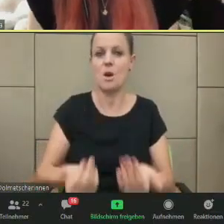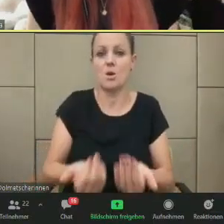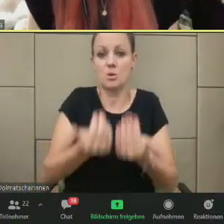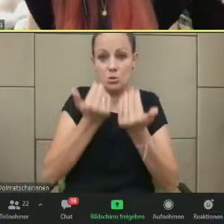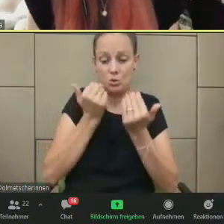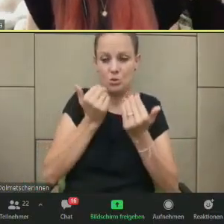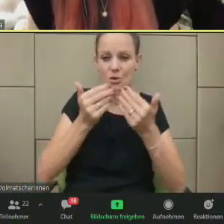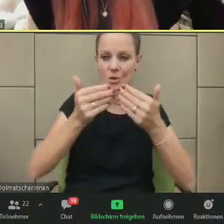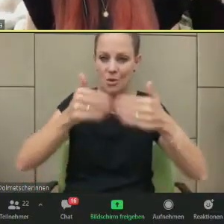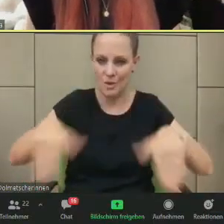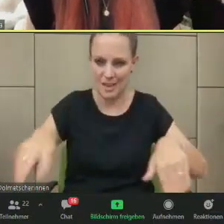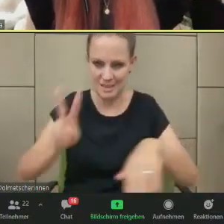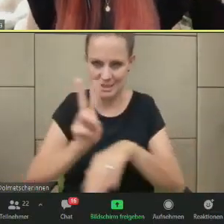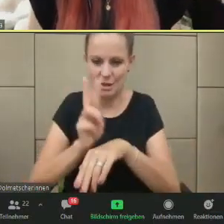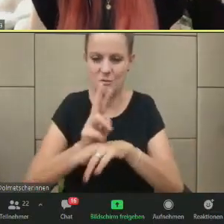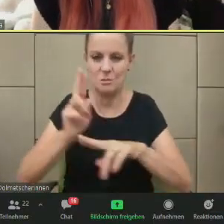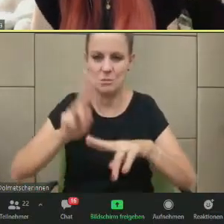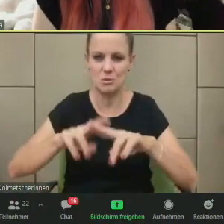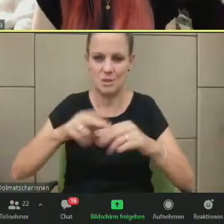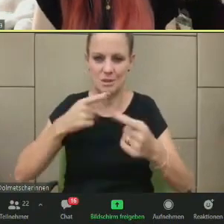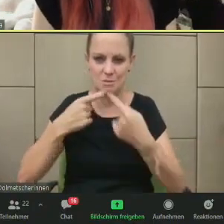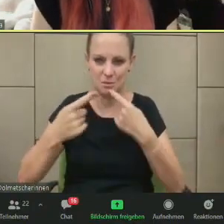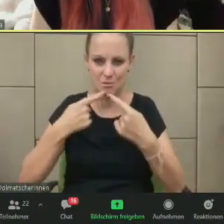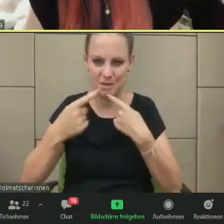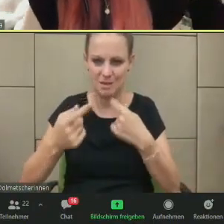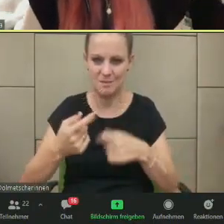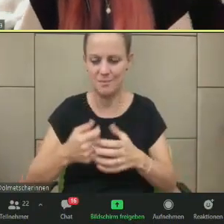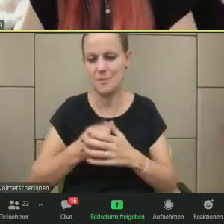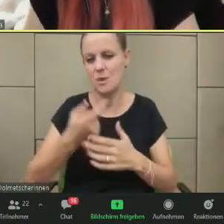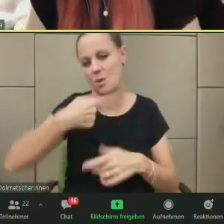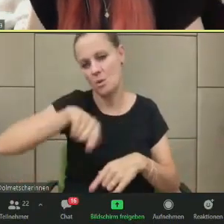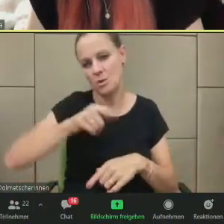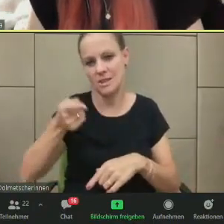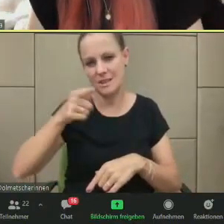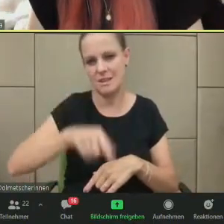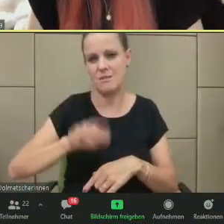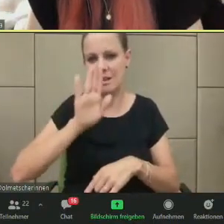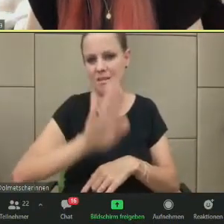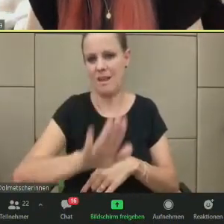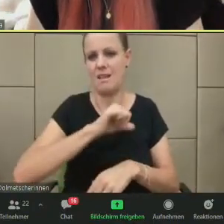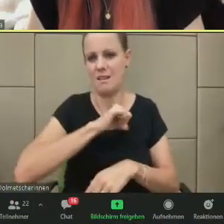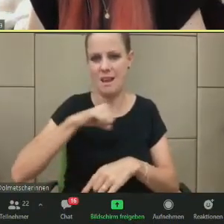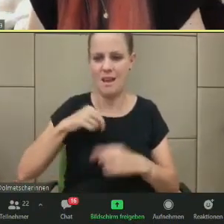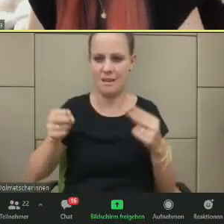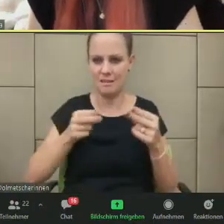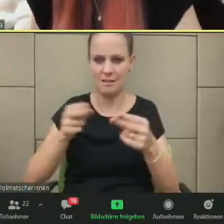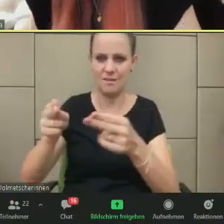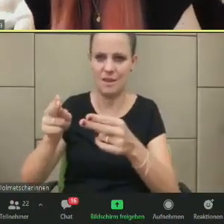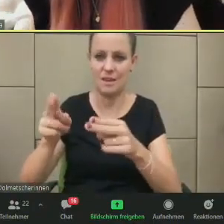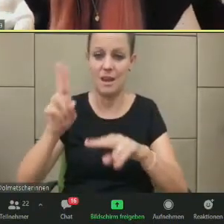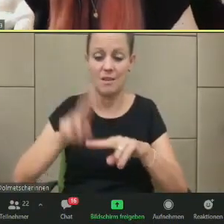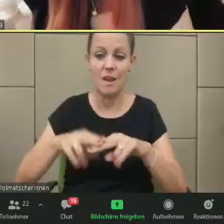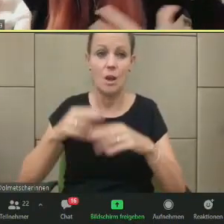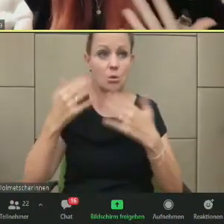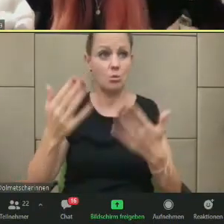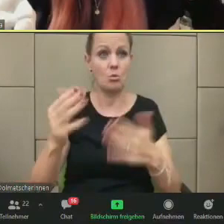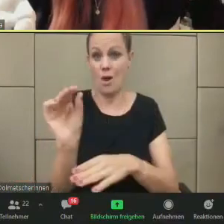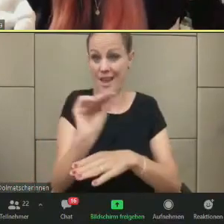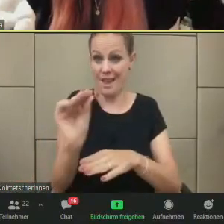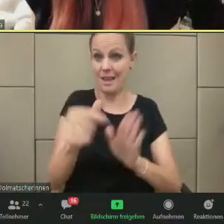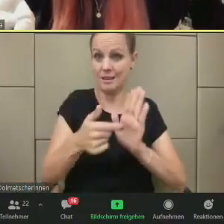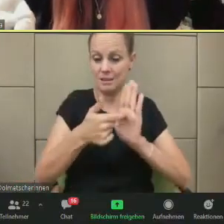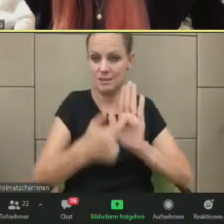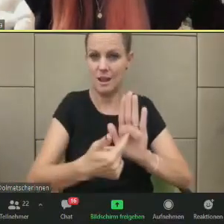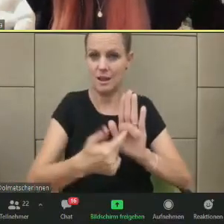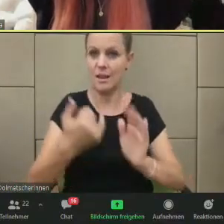später noch besprechen. Und das ist so unser Tipp, geh deinen eigenen Weg. Wenn du selber bist und dein individuelles